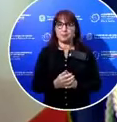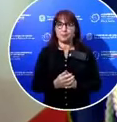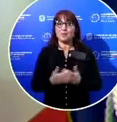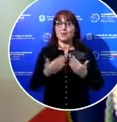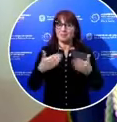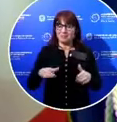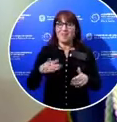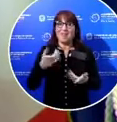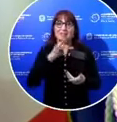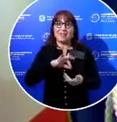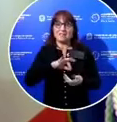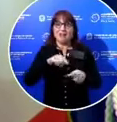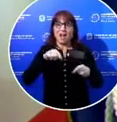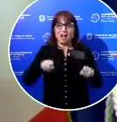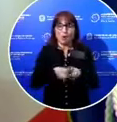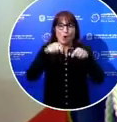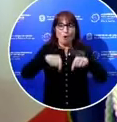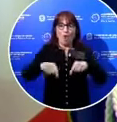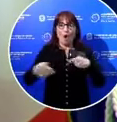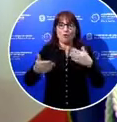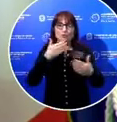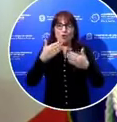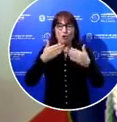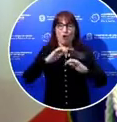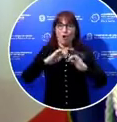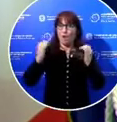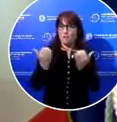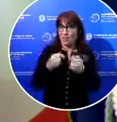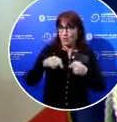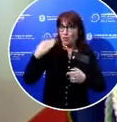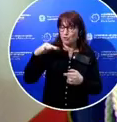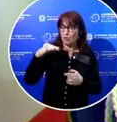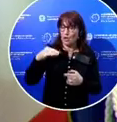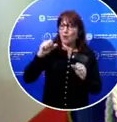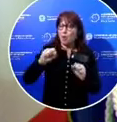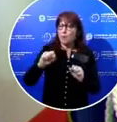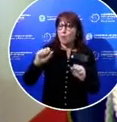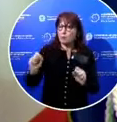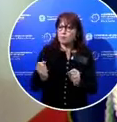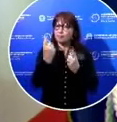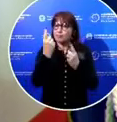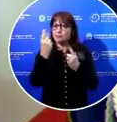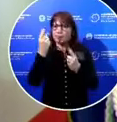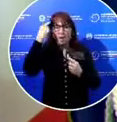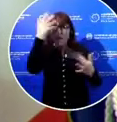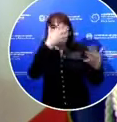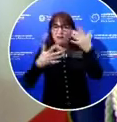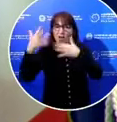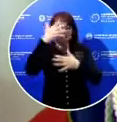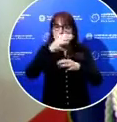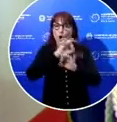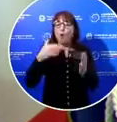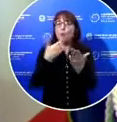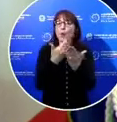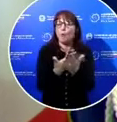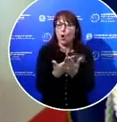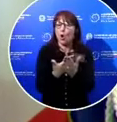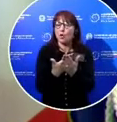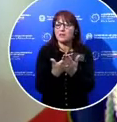da interessanti convegni come quello che ci vede oggi a Genova possono nascere spunti di riflessione e proposte che siano in grado di